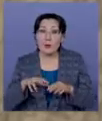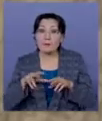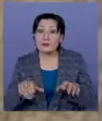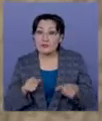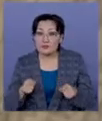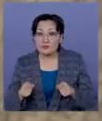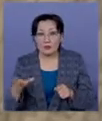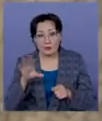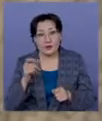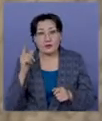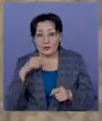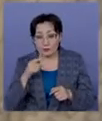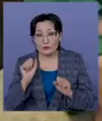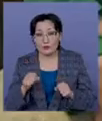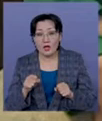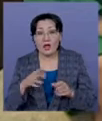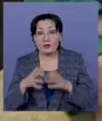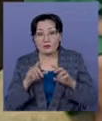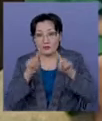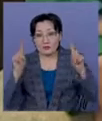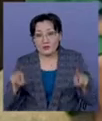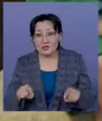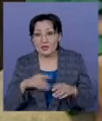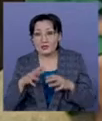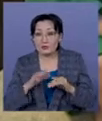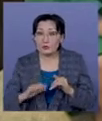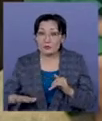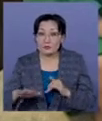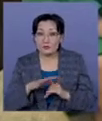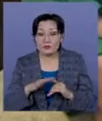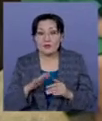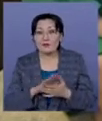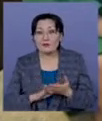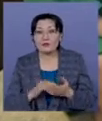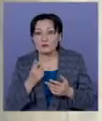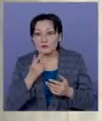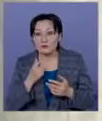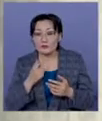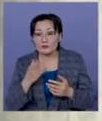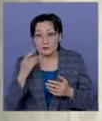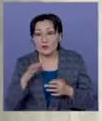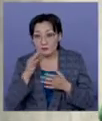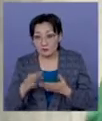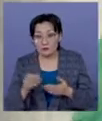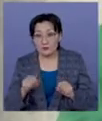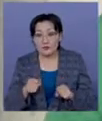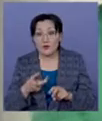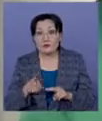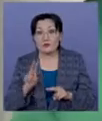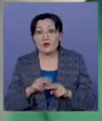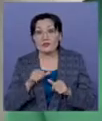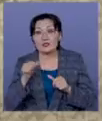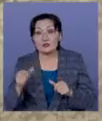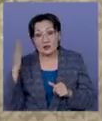президенттерін жаңылмай айтып бере алады. Әлем картасындағы елдердің географиялық орналасуын еш қиналмастан көрсетеді. Өренді өзгелерден даралап тұрған